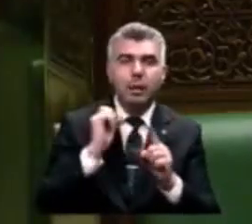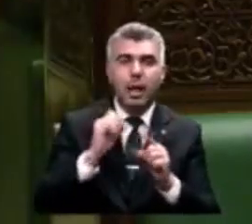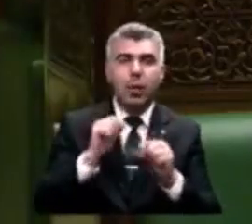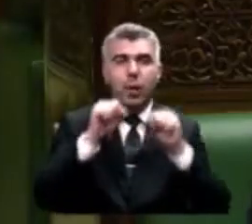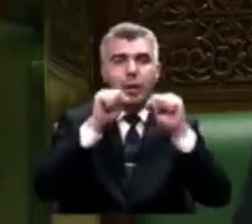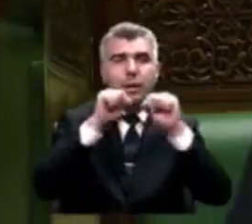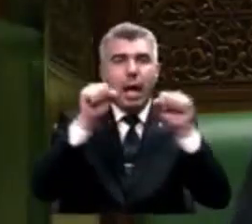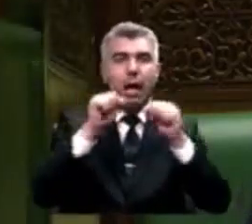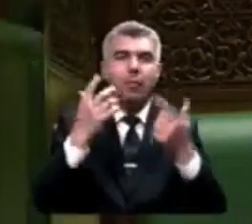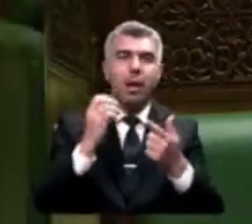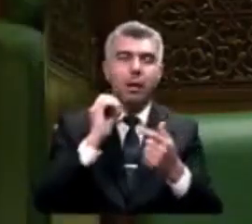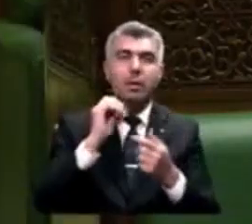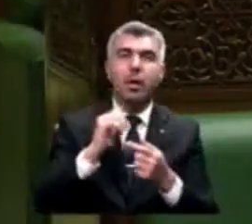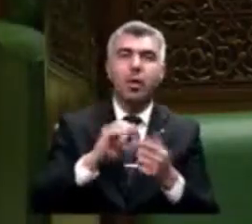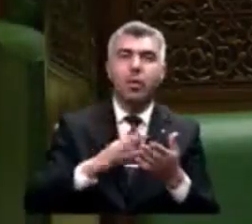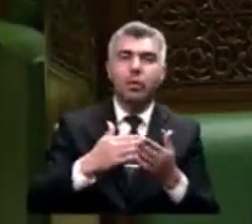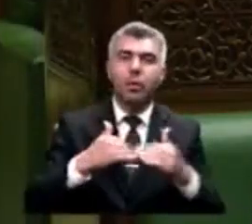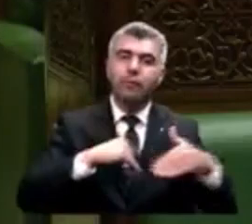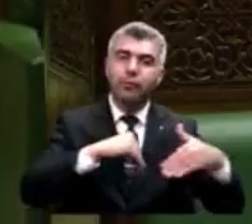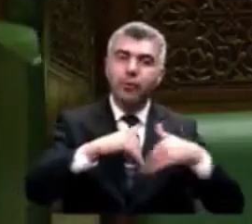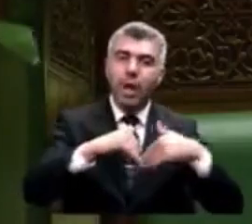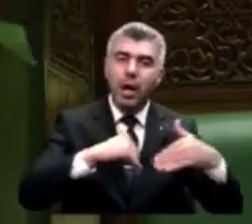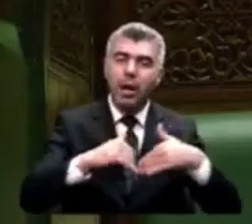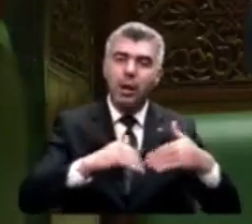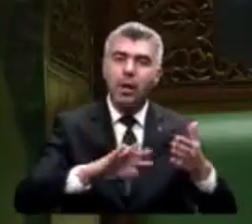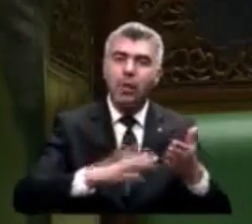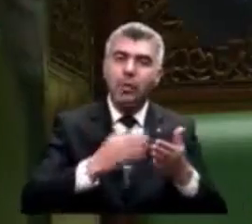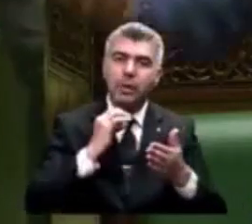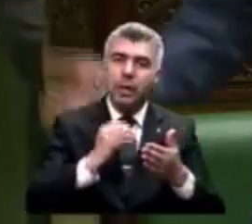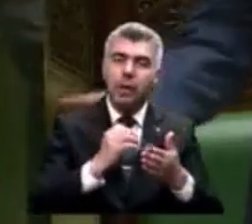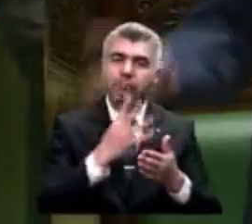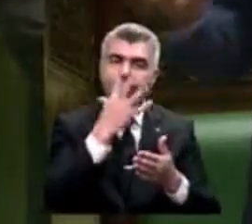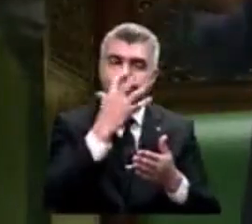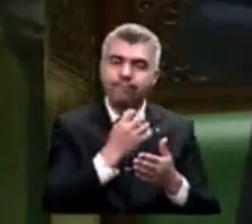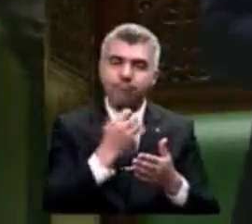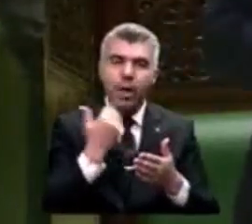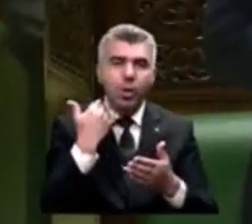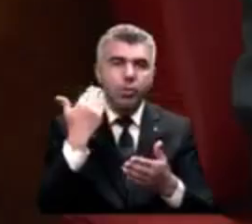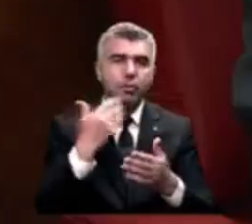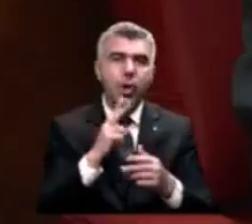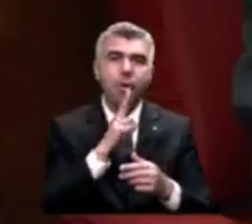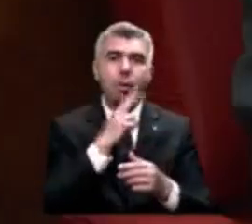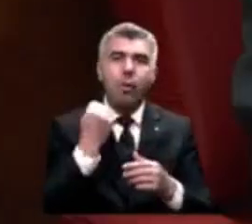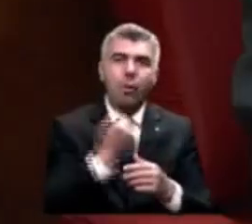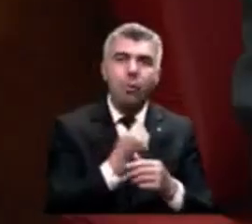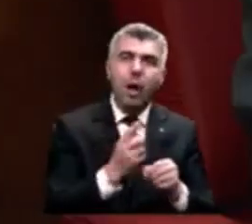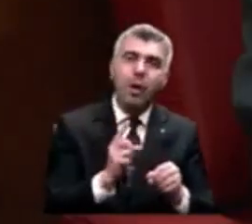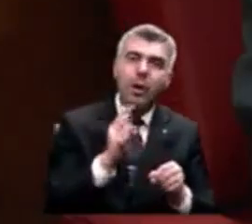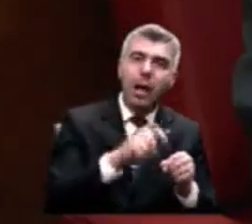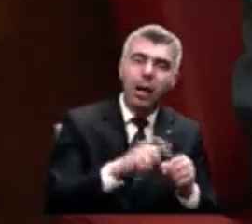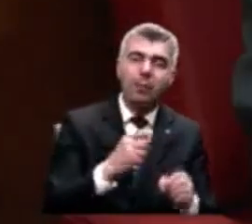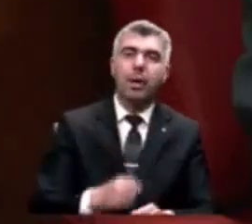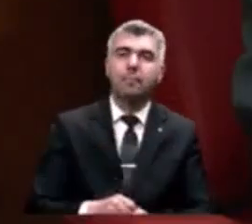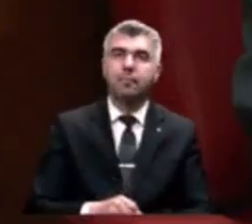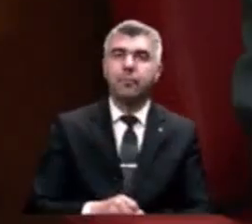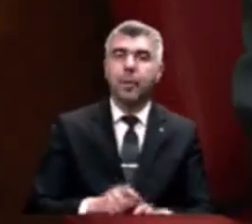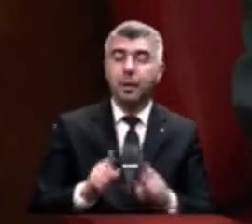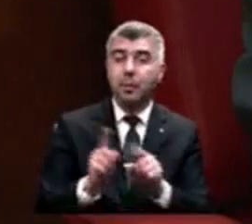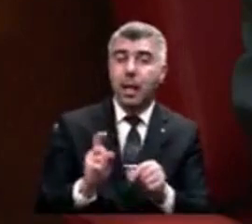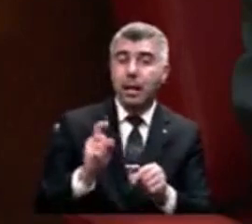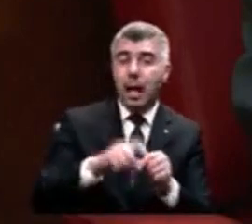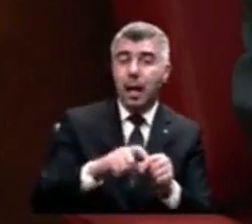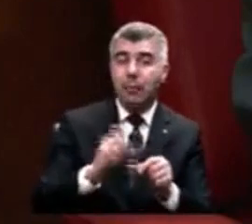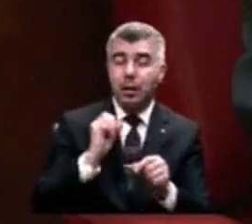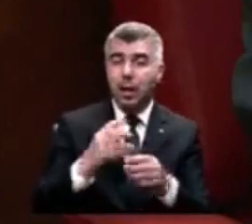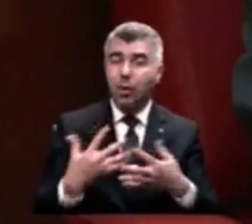سيد الوزير والضغط اللي كتمارسوا في الشارع كيخلق احراج للحكومه وكيخلق احراج حتى للنقابات، لانه النقابات كشريك منين